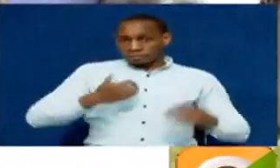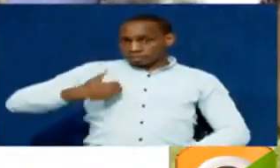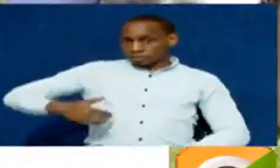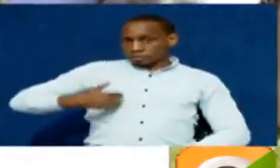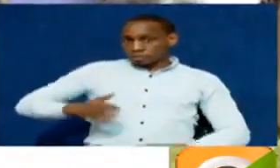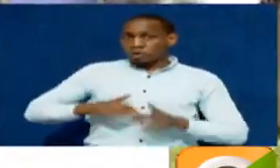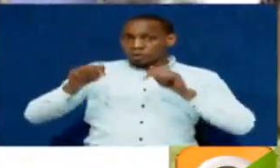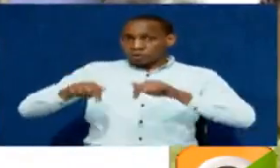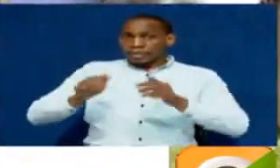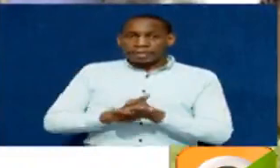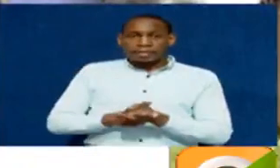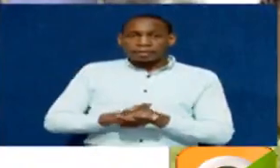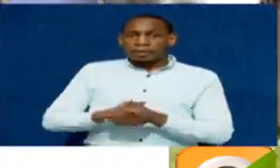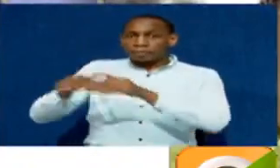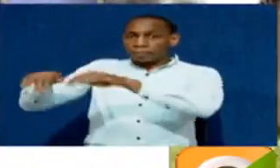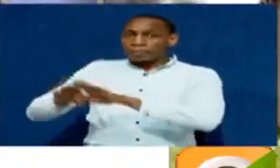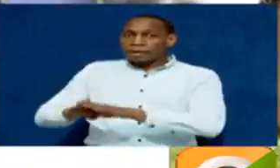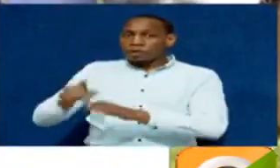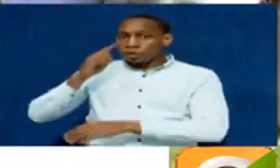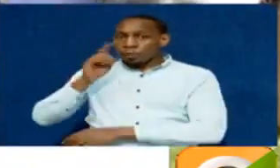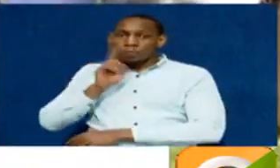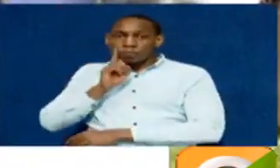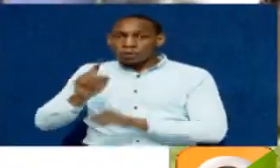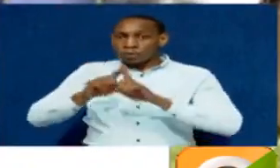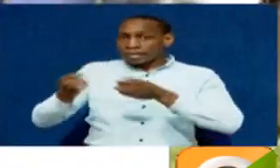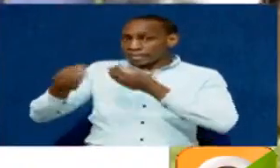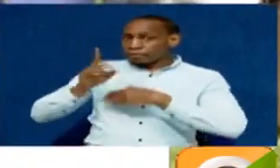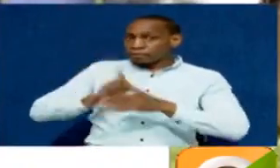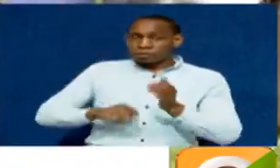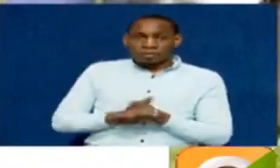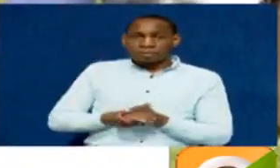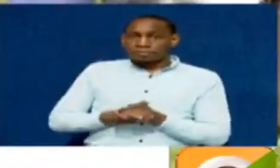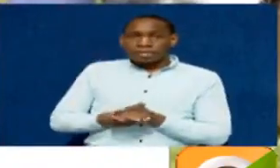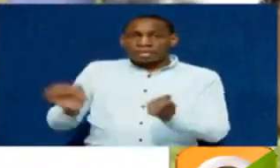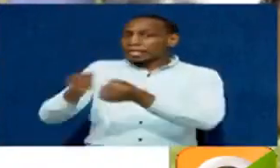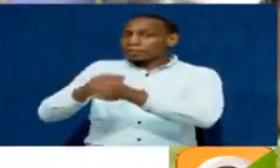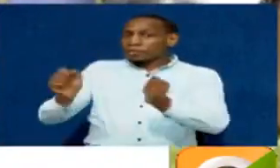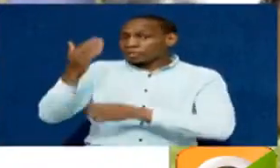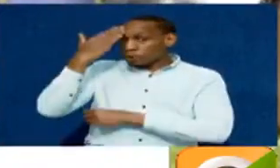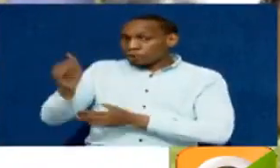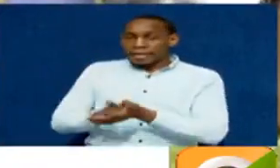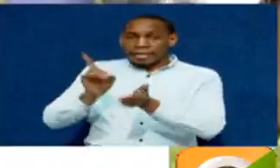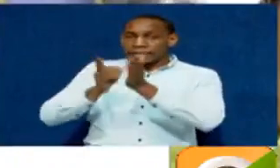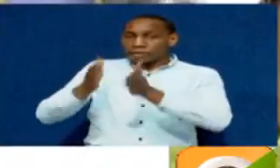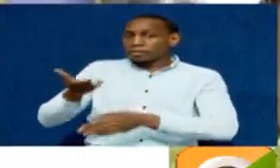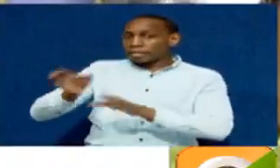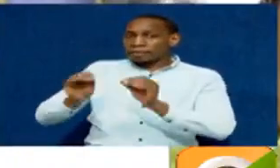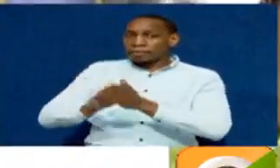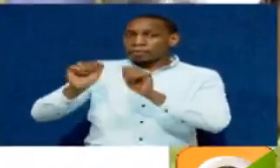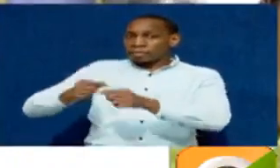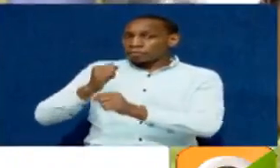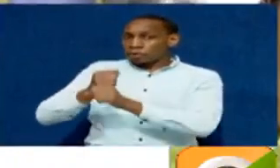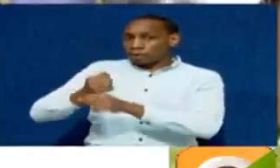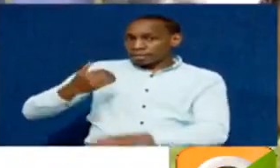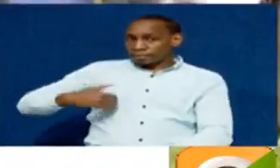na upasuaji siku hii ya leo na kuzikwa nyumbani kwao hapo kesho, lakini tunaarifiwa kwamba hilo halitawezekana, kwani hakuna daktari wa kufanya